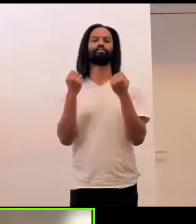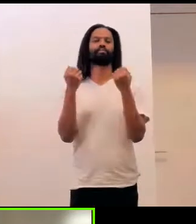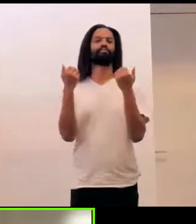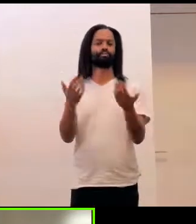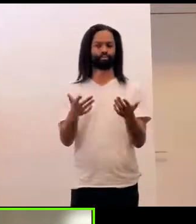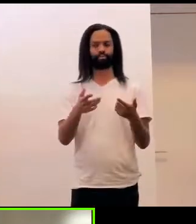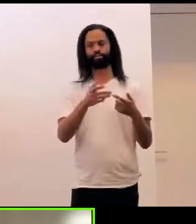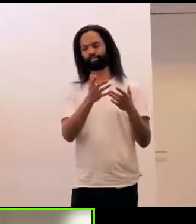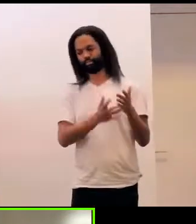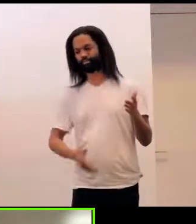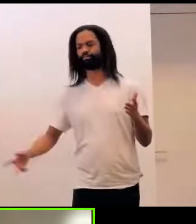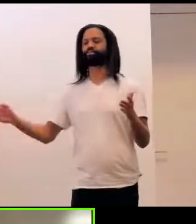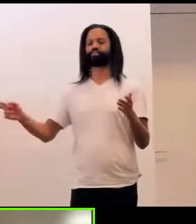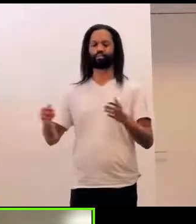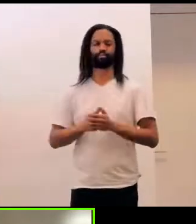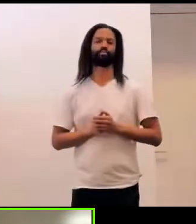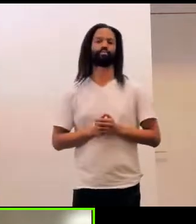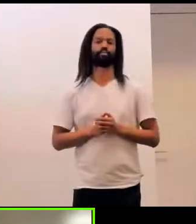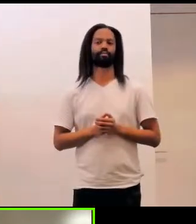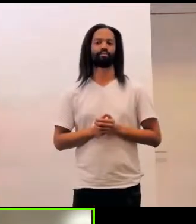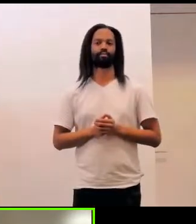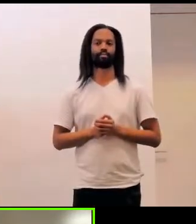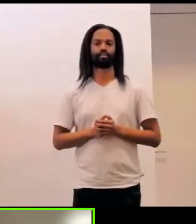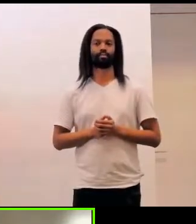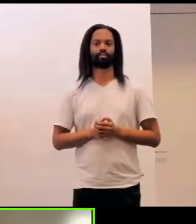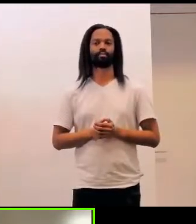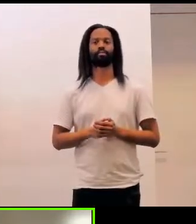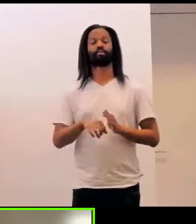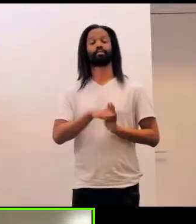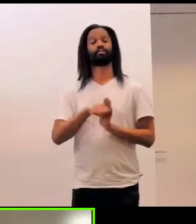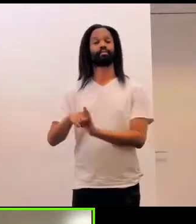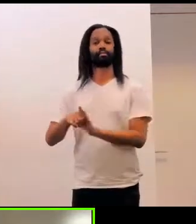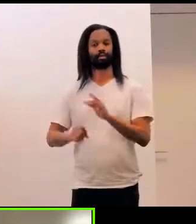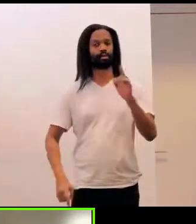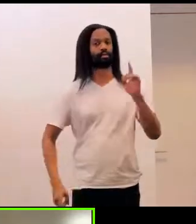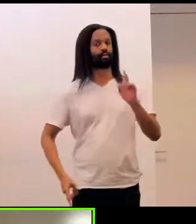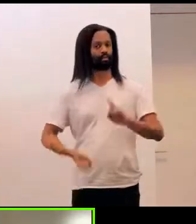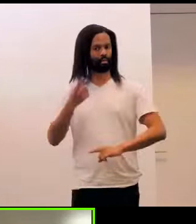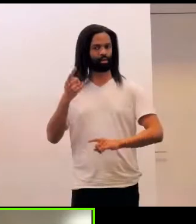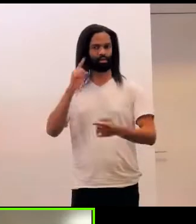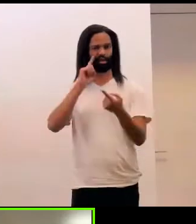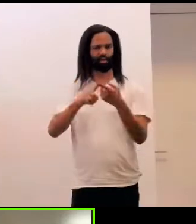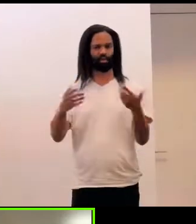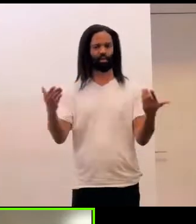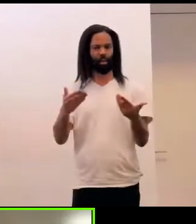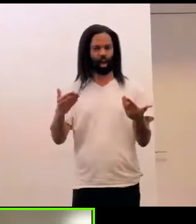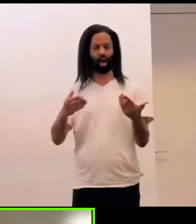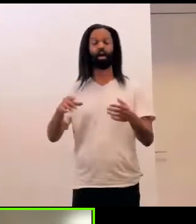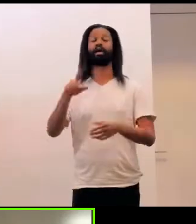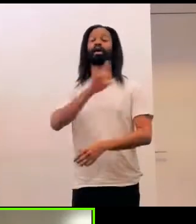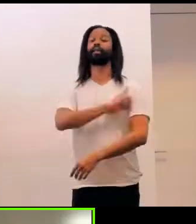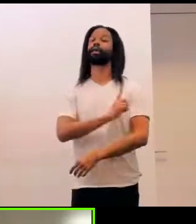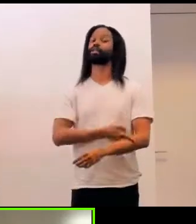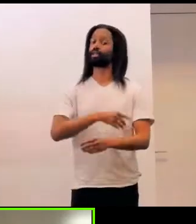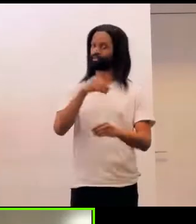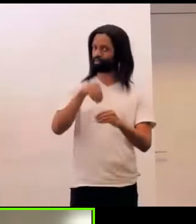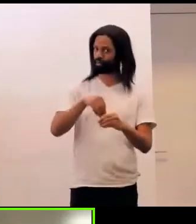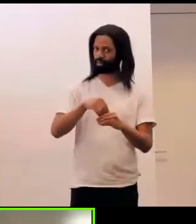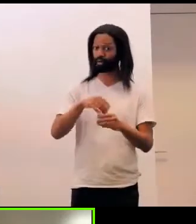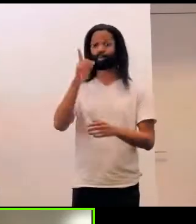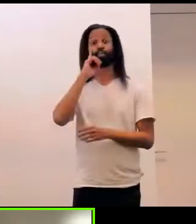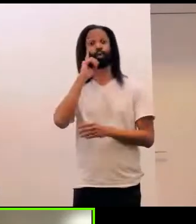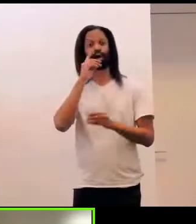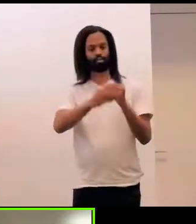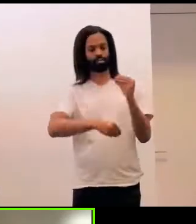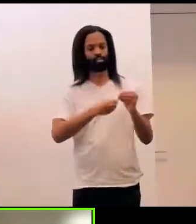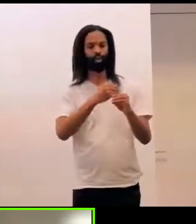Un des objectifs majeurs reste l'économie d'énergie. Et au-delà de la préservation de notre planète et de